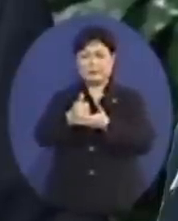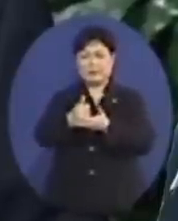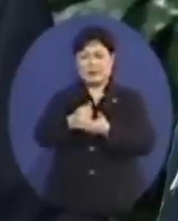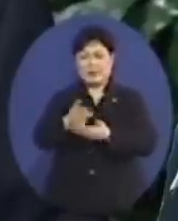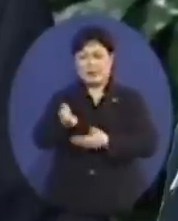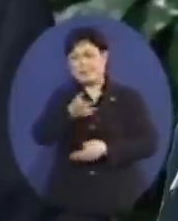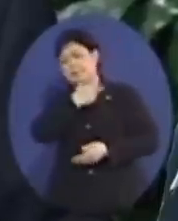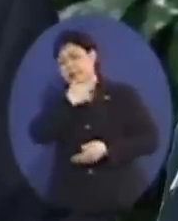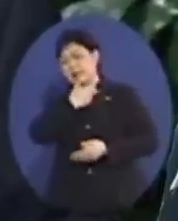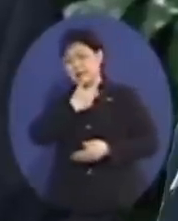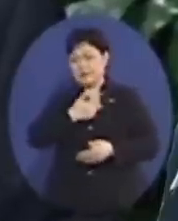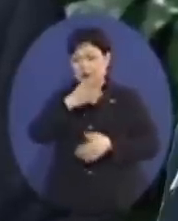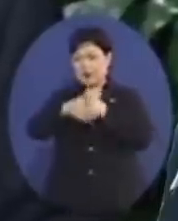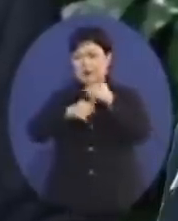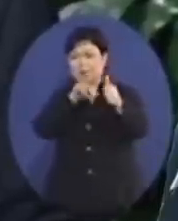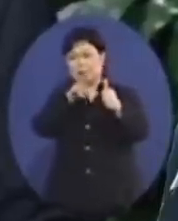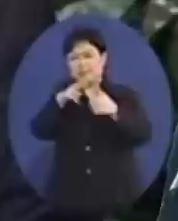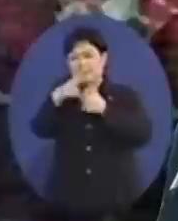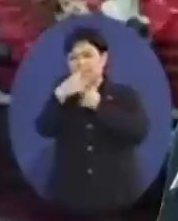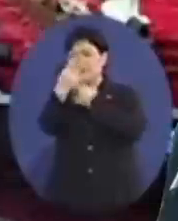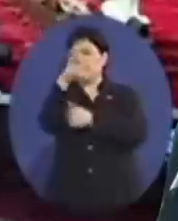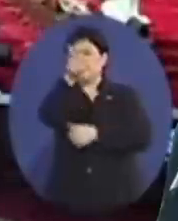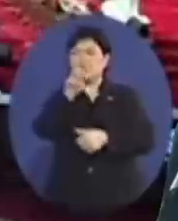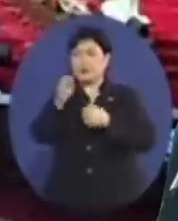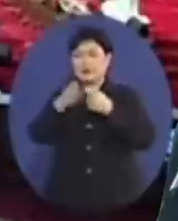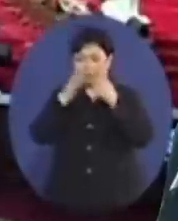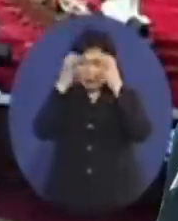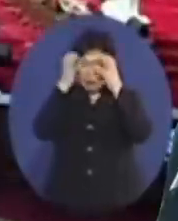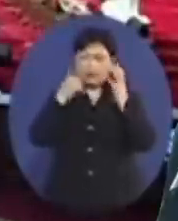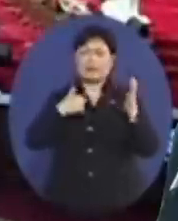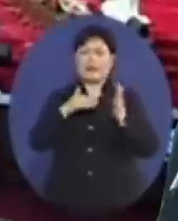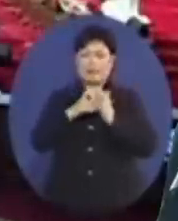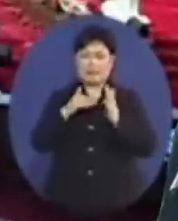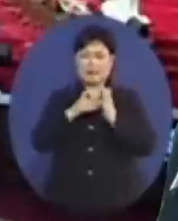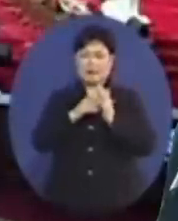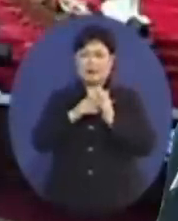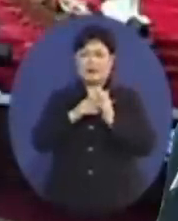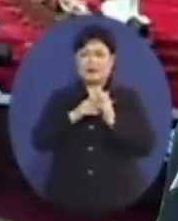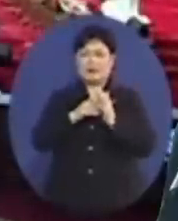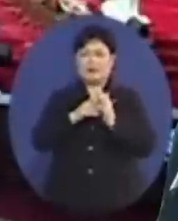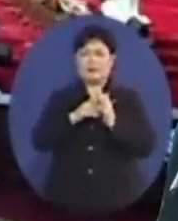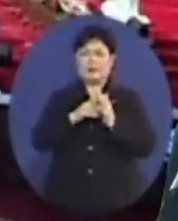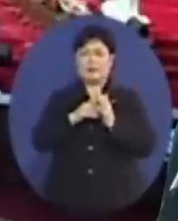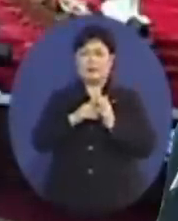반역하고 하나님 미워해서 고난당하게 만들었다고 그렇게